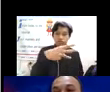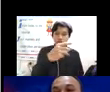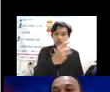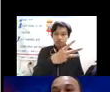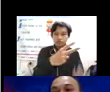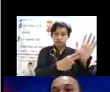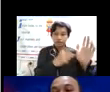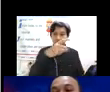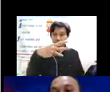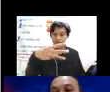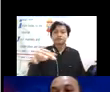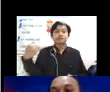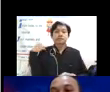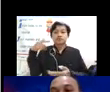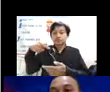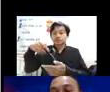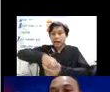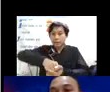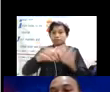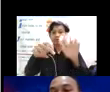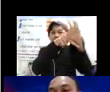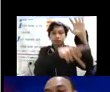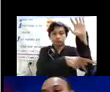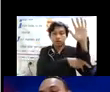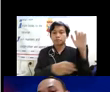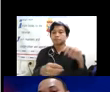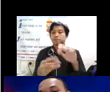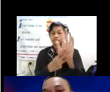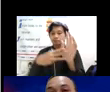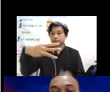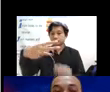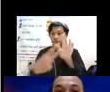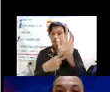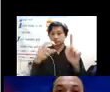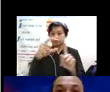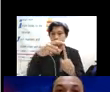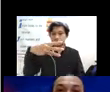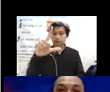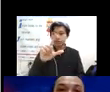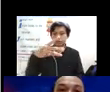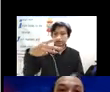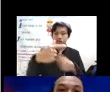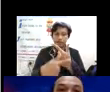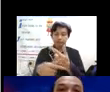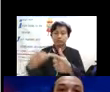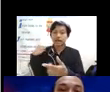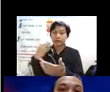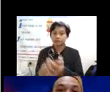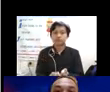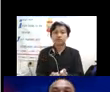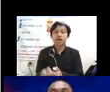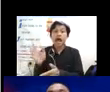yang terbaru itu sebelah menunya sendiri di sebelah kanan Sedangkan untuk yang yutero itu